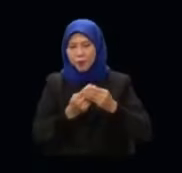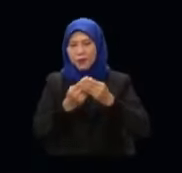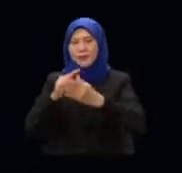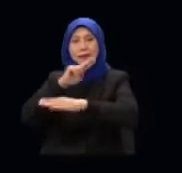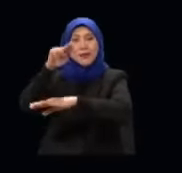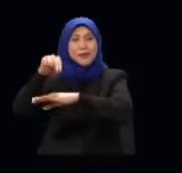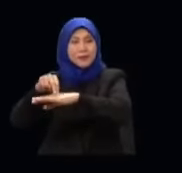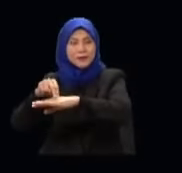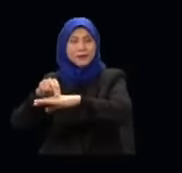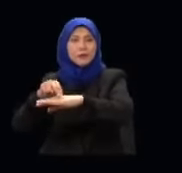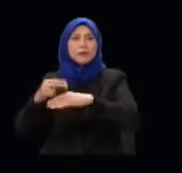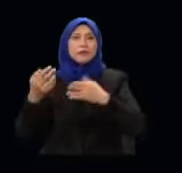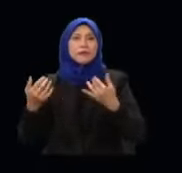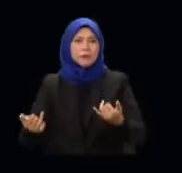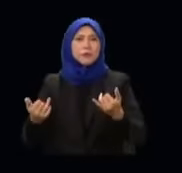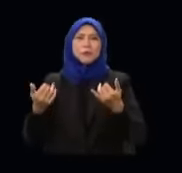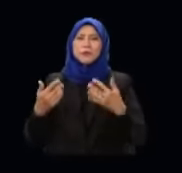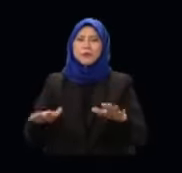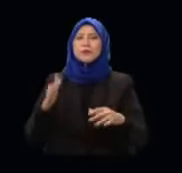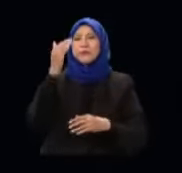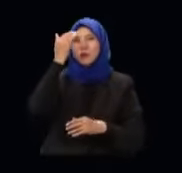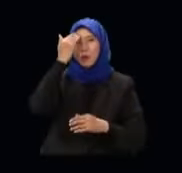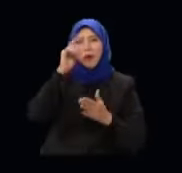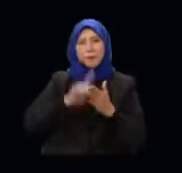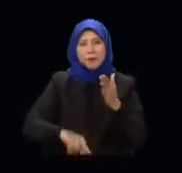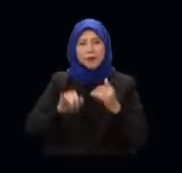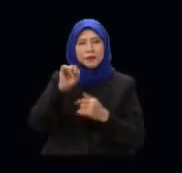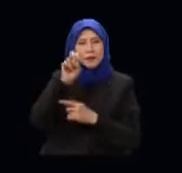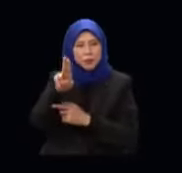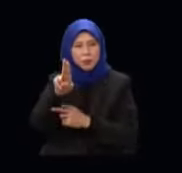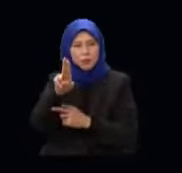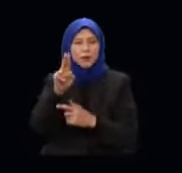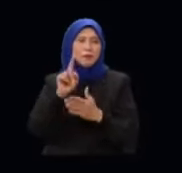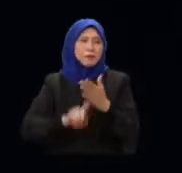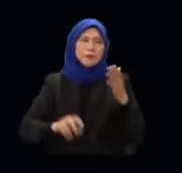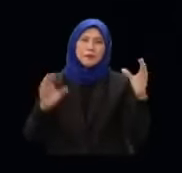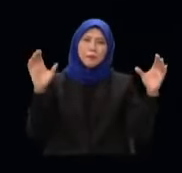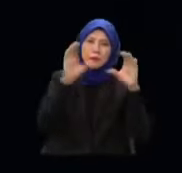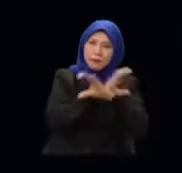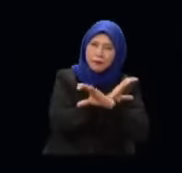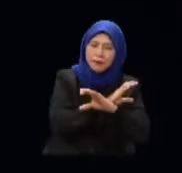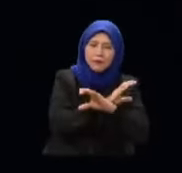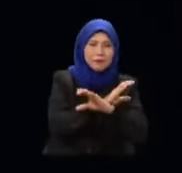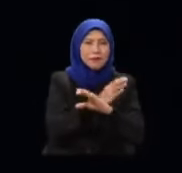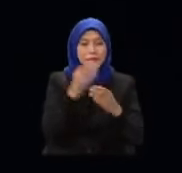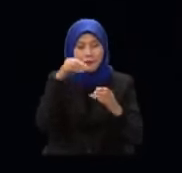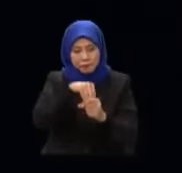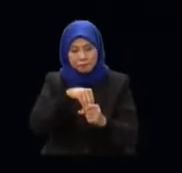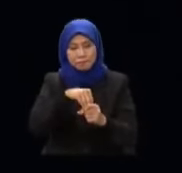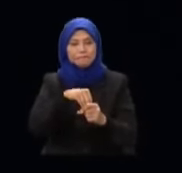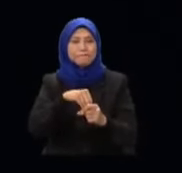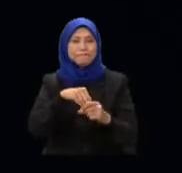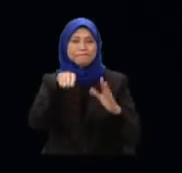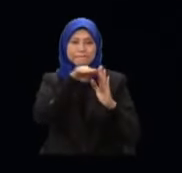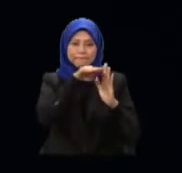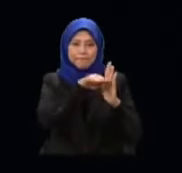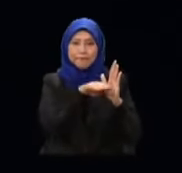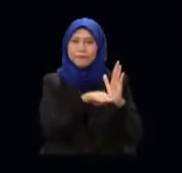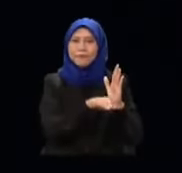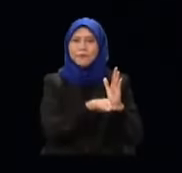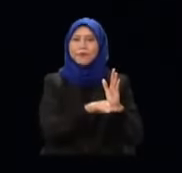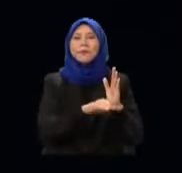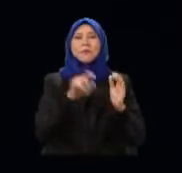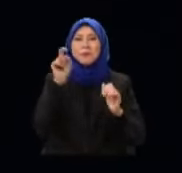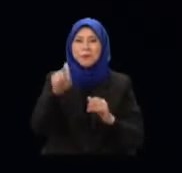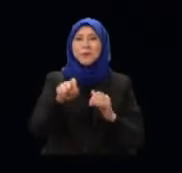kita telah pun mengenal pasti apakah isu-isu cabaran cabaran yang terdapat dalam bus untuk kita